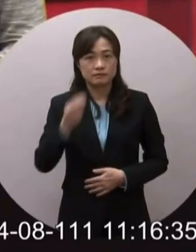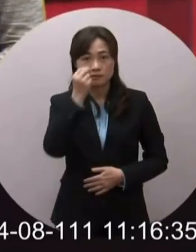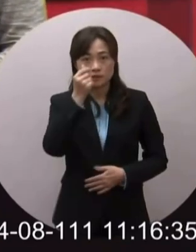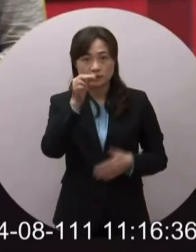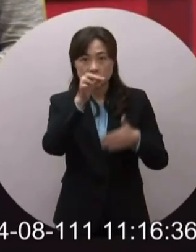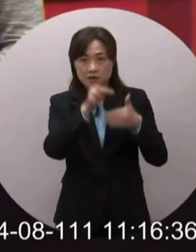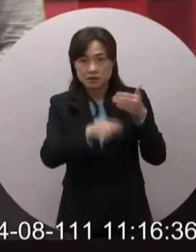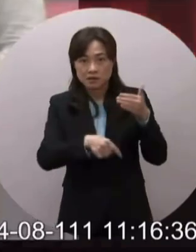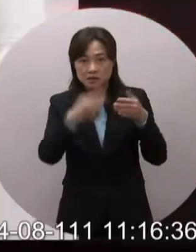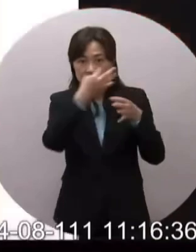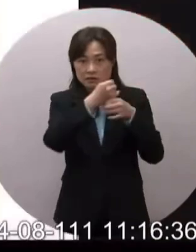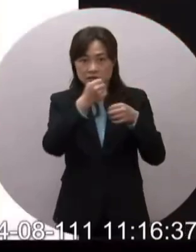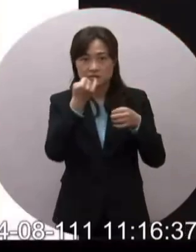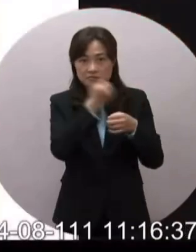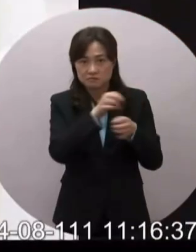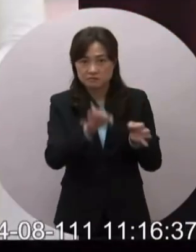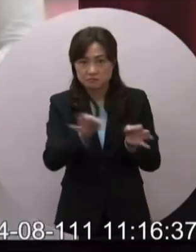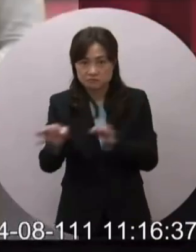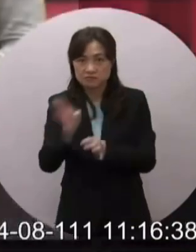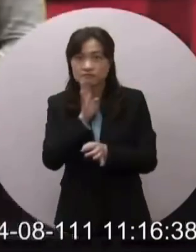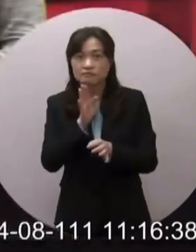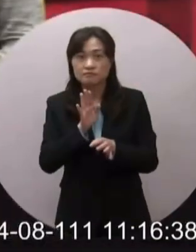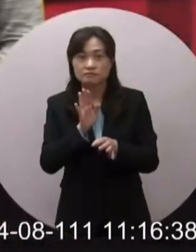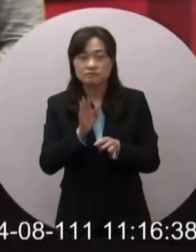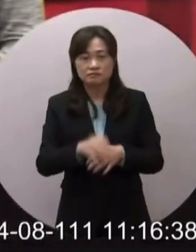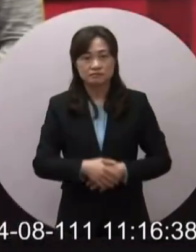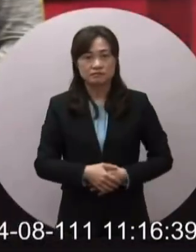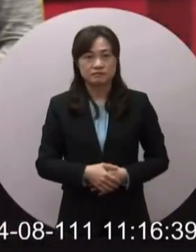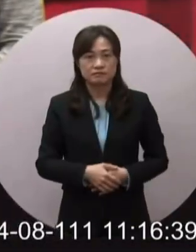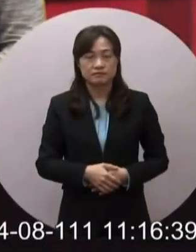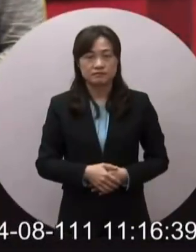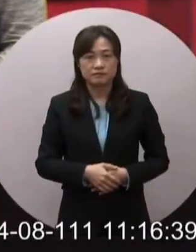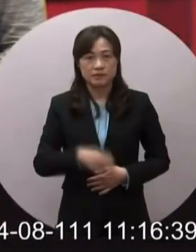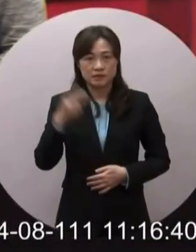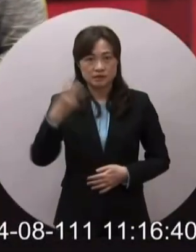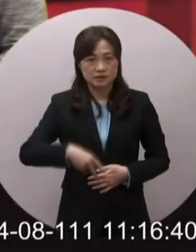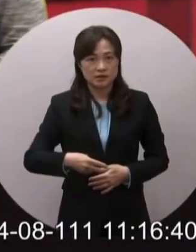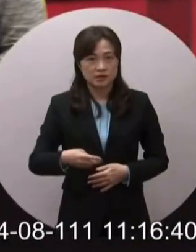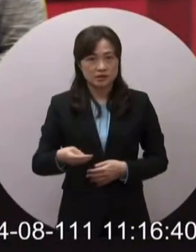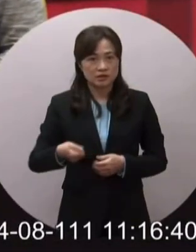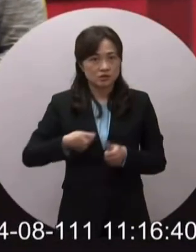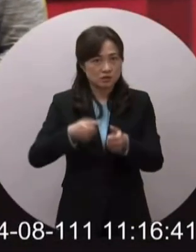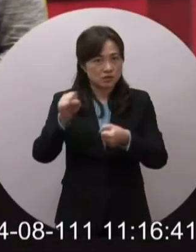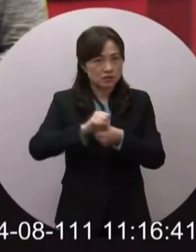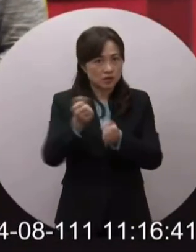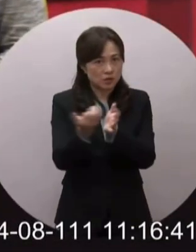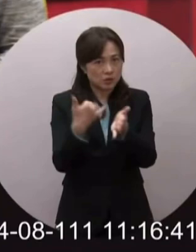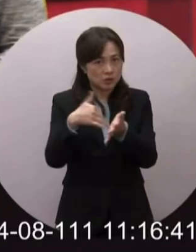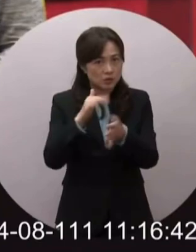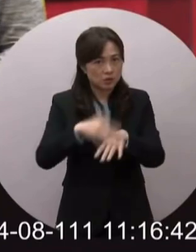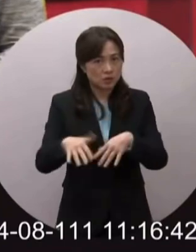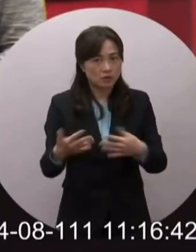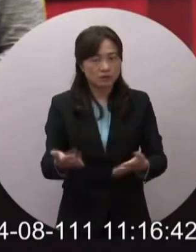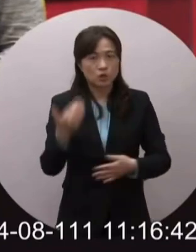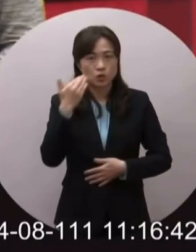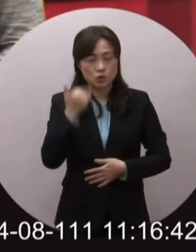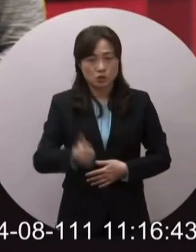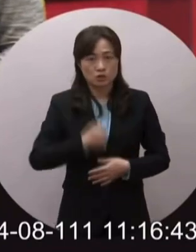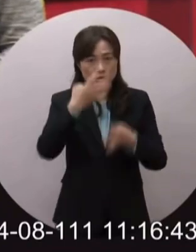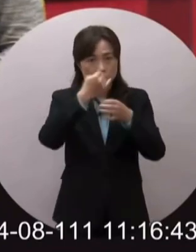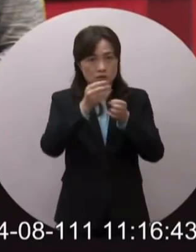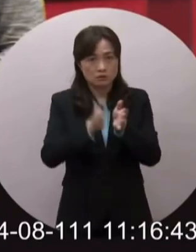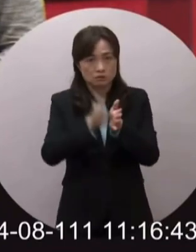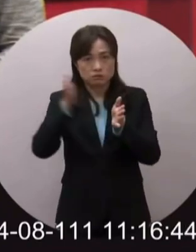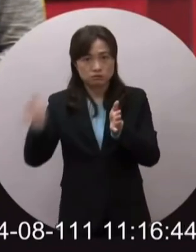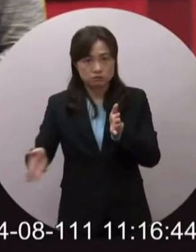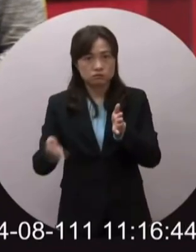往延长来走， 因为还在疫情中。 所以呢，还会再办追加预算吗？如果延长的话，还会办追